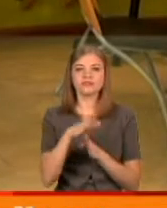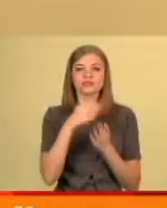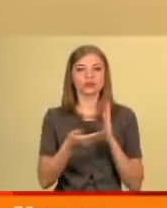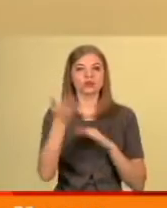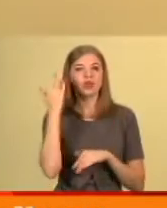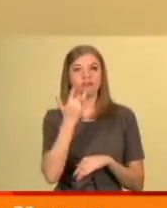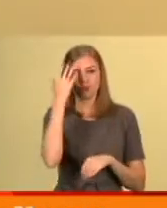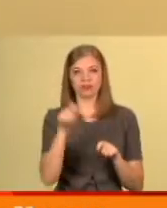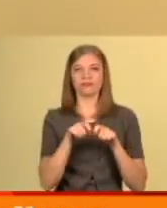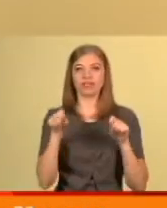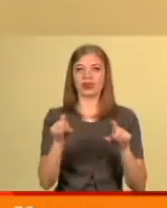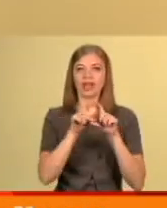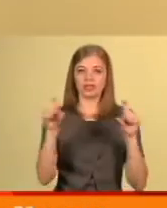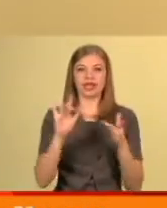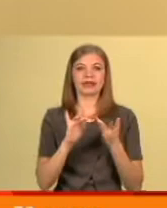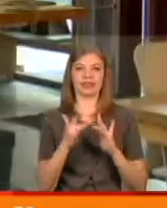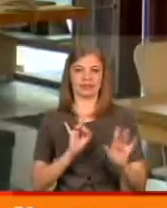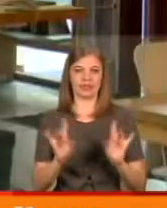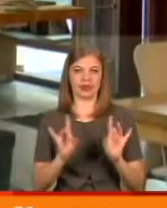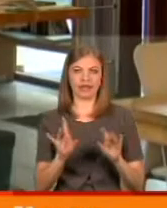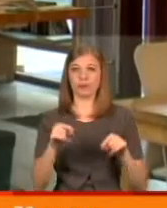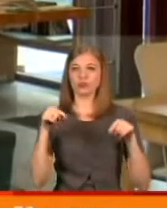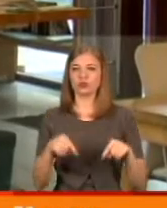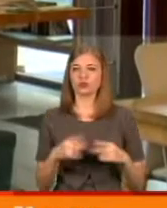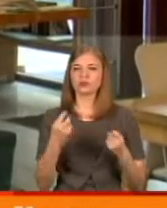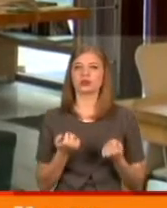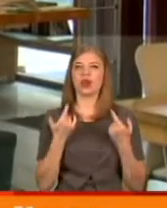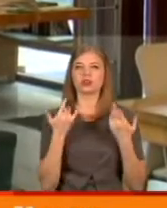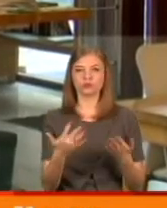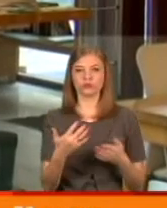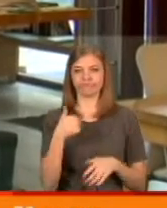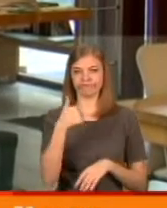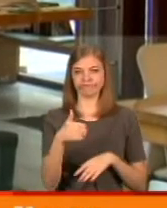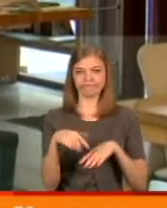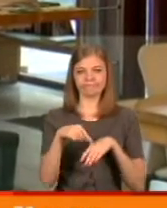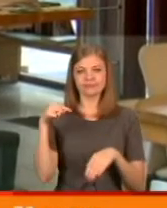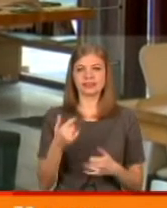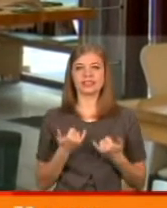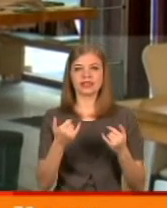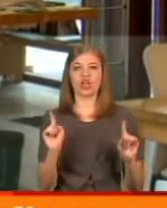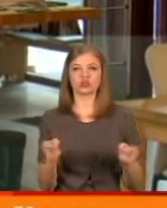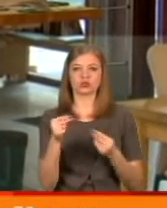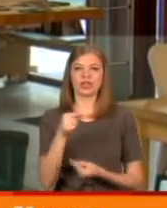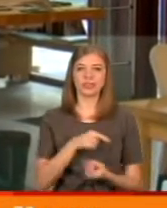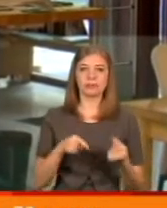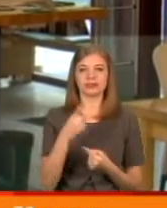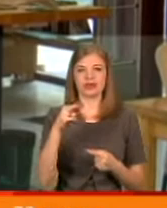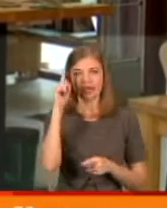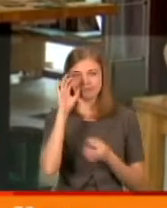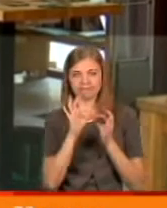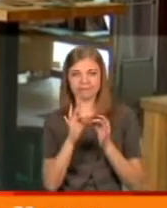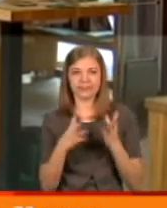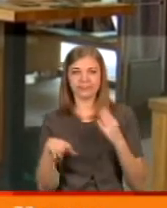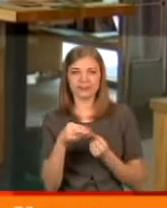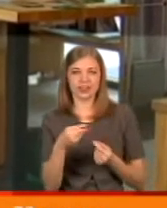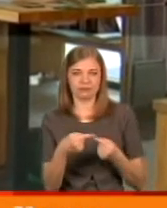давню мрію, відкрила агенцію інтернет-реклами. Тут настільки благотворна атмосфера для створення бізнесу, для продумування всіх